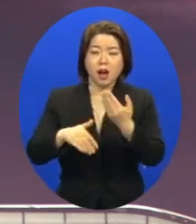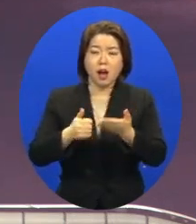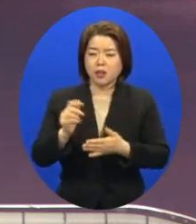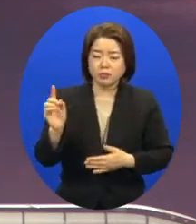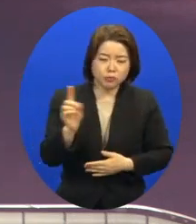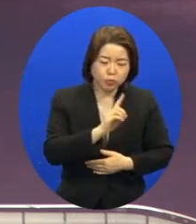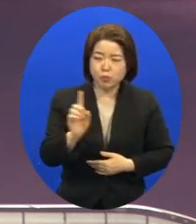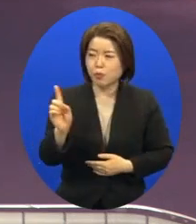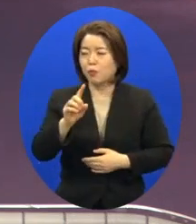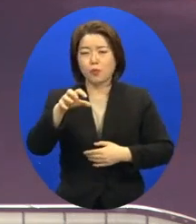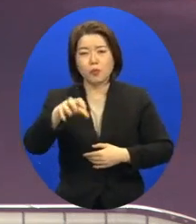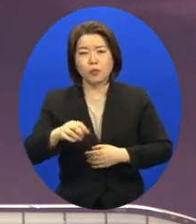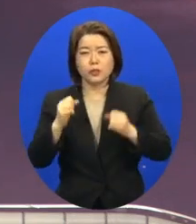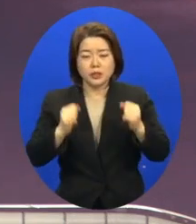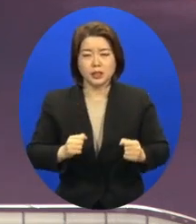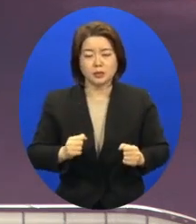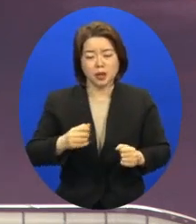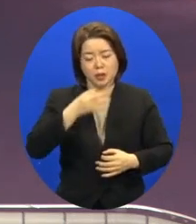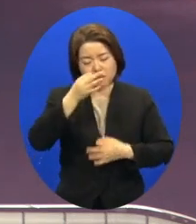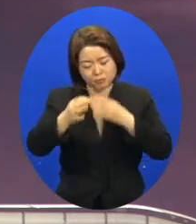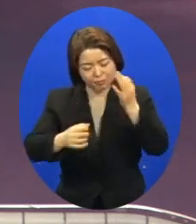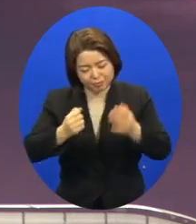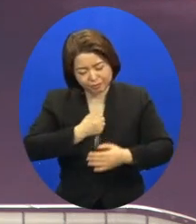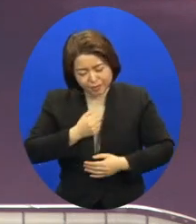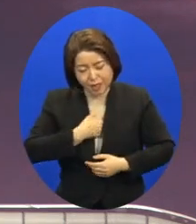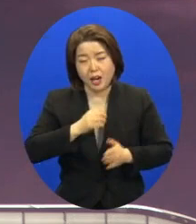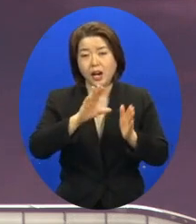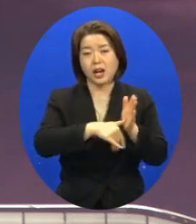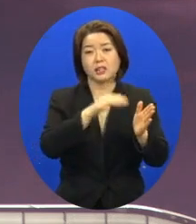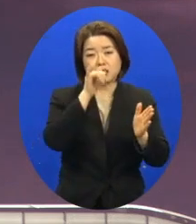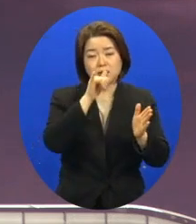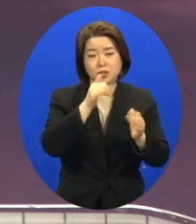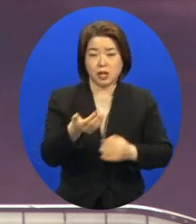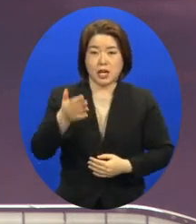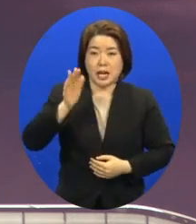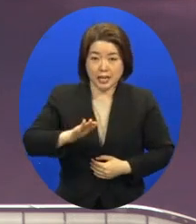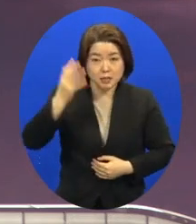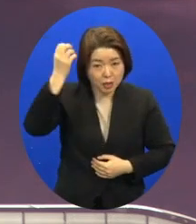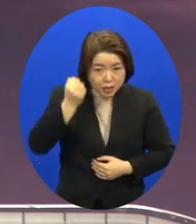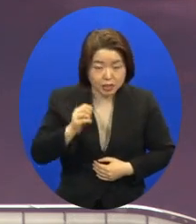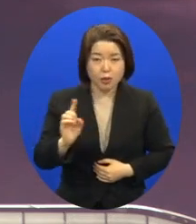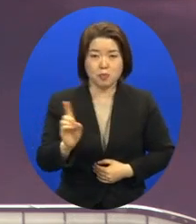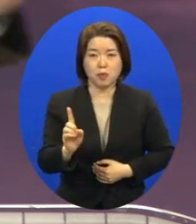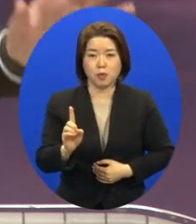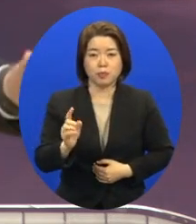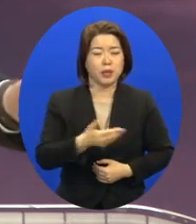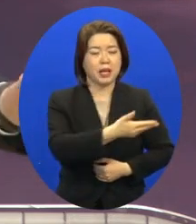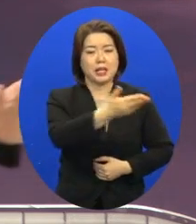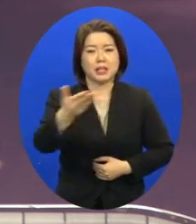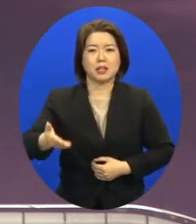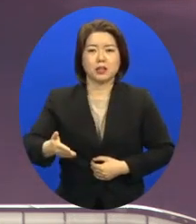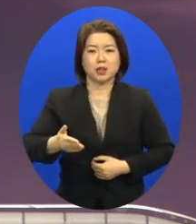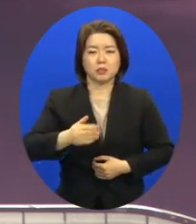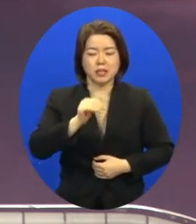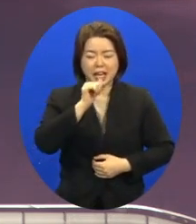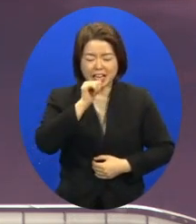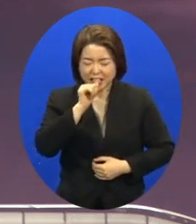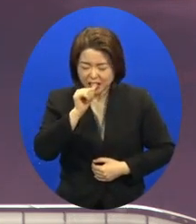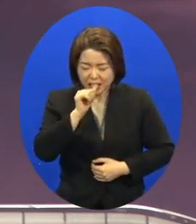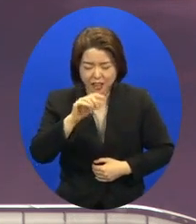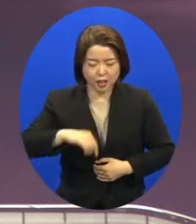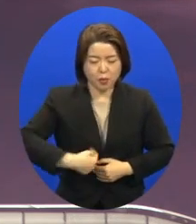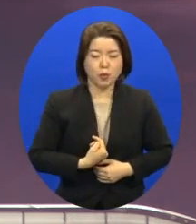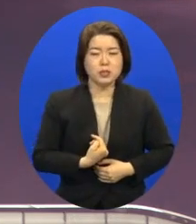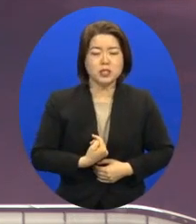계십니까? 이런 탄식이 나올 때가 있을 겁니다. 그러나 기억하셔야 됩니다. 여러분은 절대 혼자 있어 본 적이